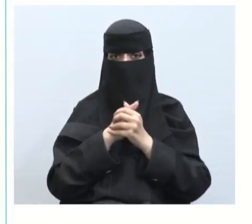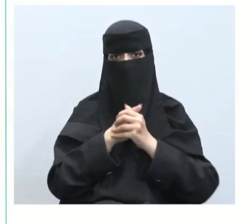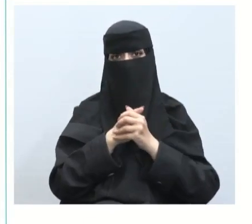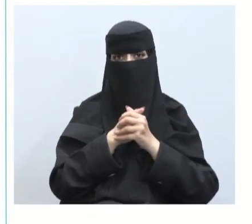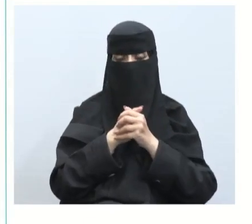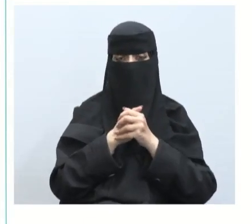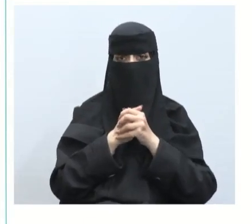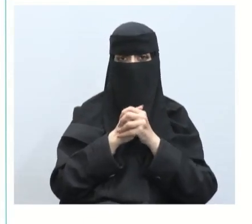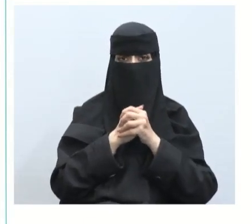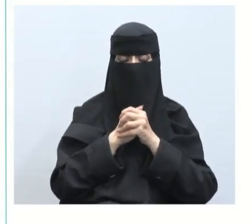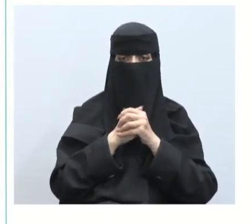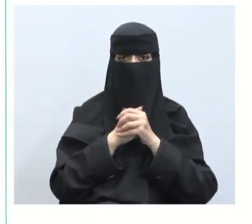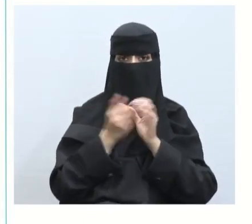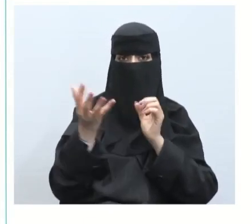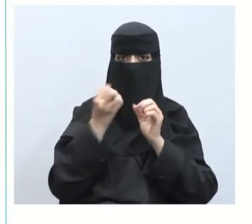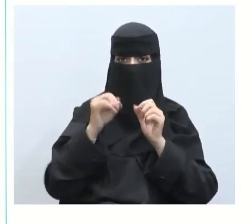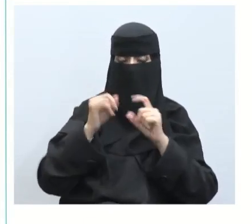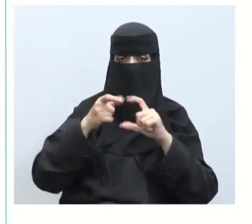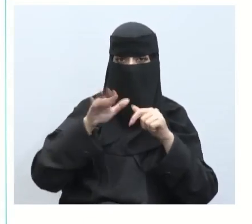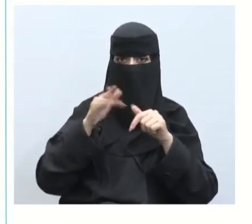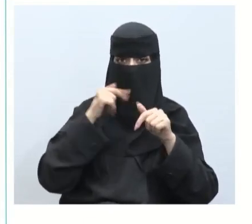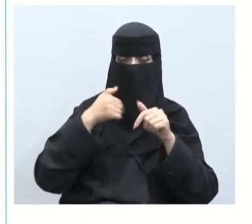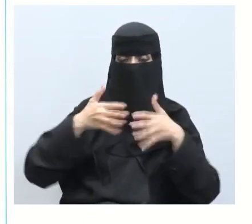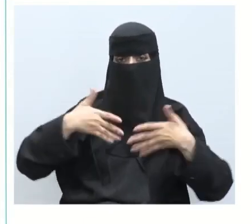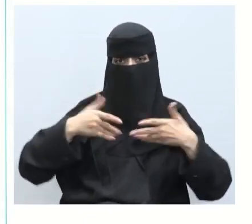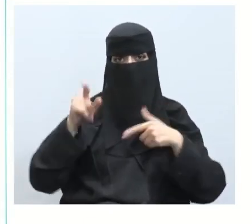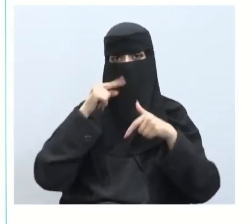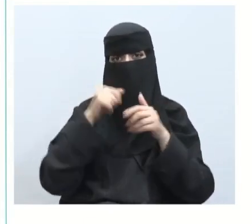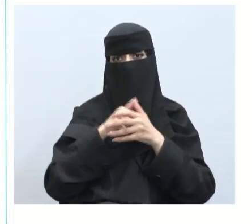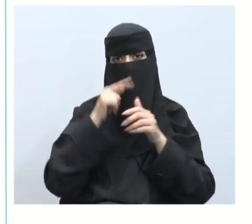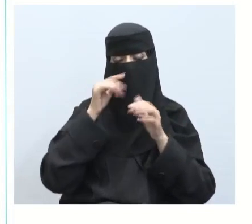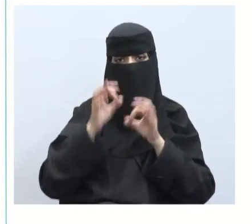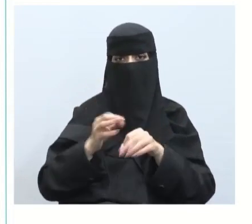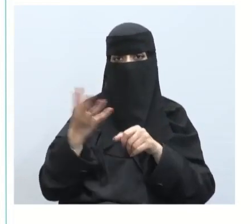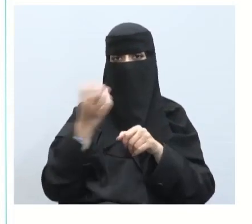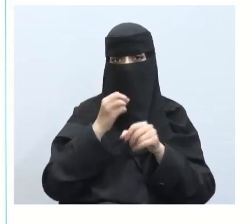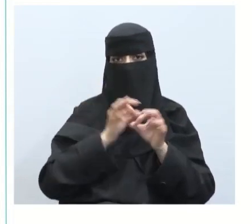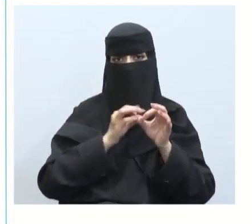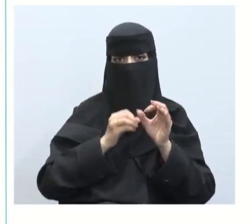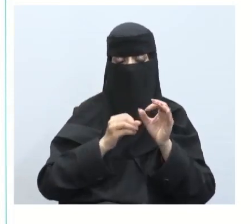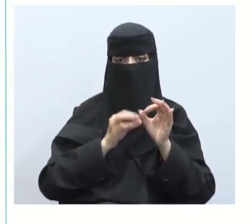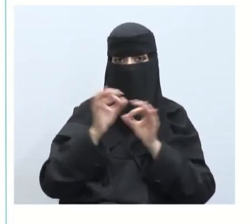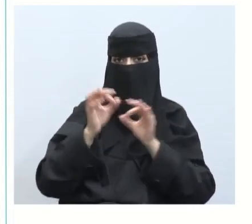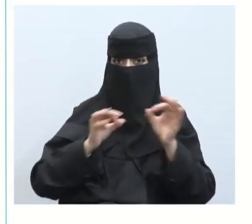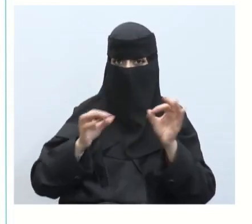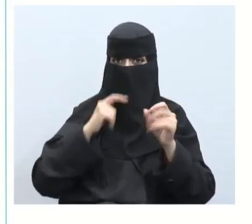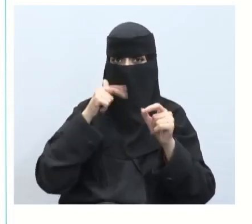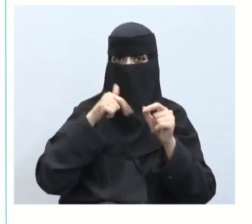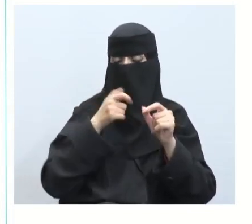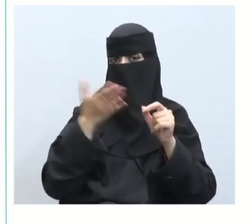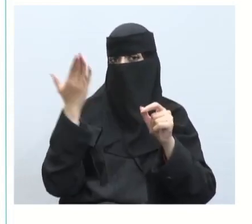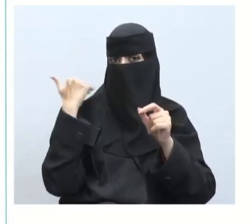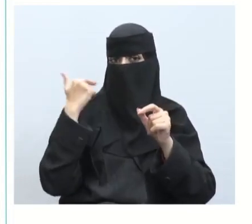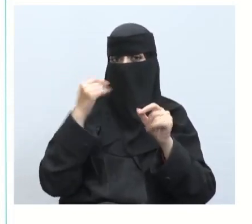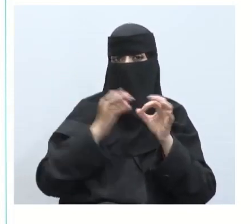بناء منظمه او بناء مشروع تجاري او ترفيهي بالتاكيد نحتاج الى خطط لهذا المشروع نحن ذكرنا سابقا